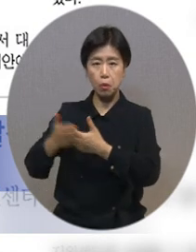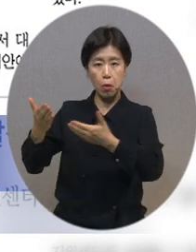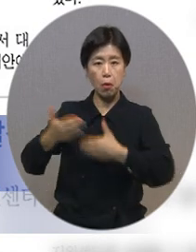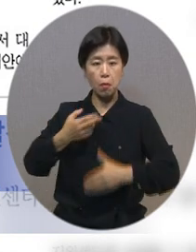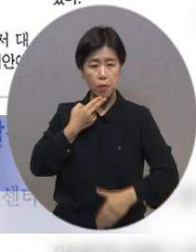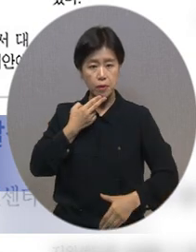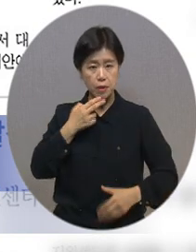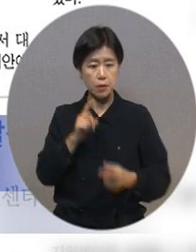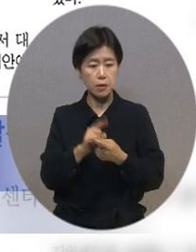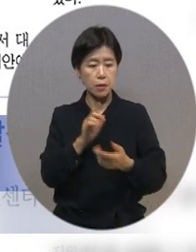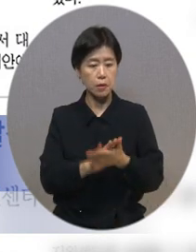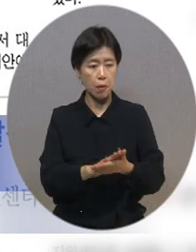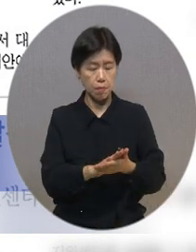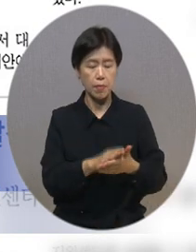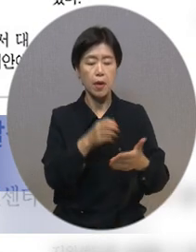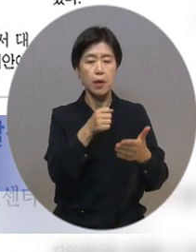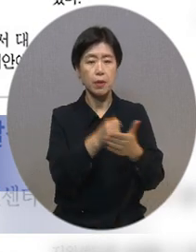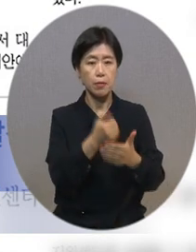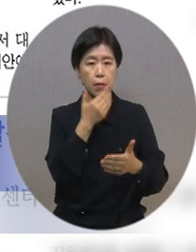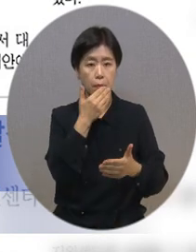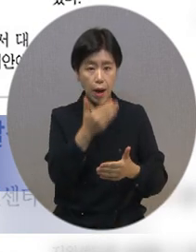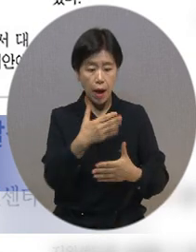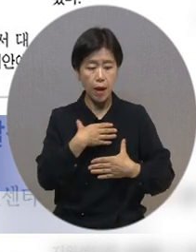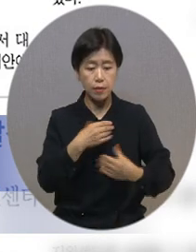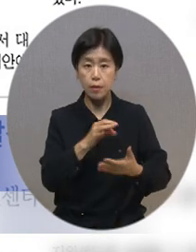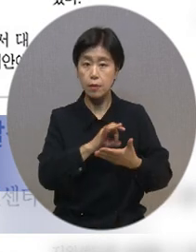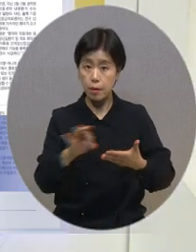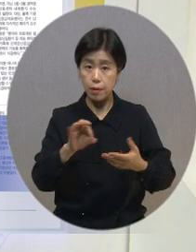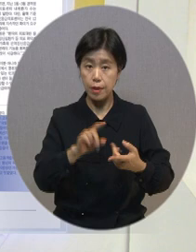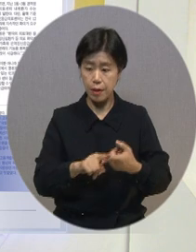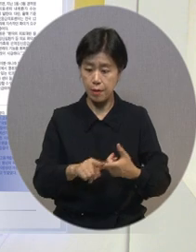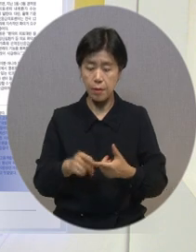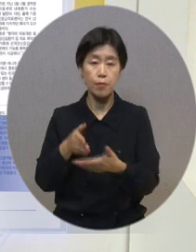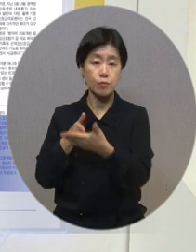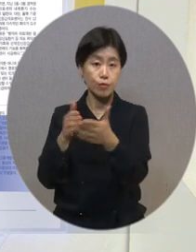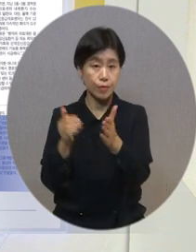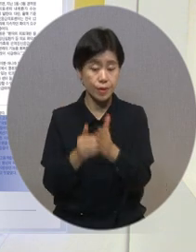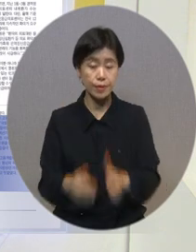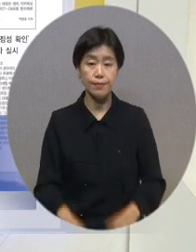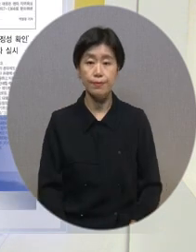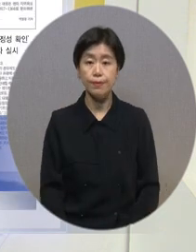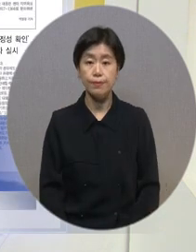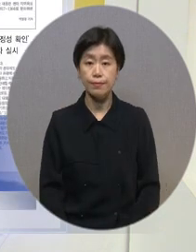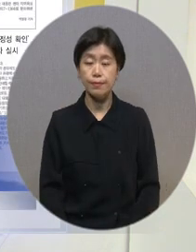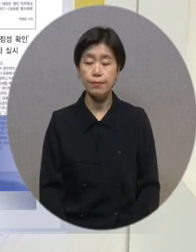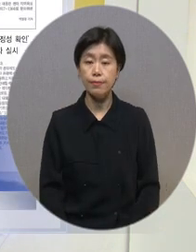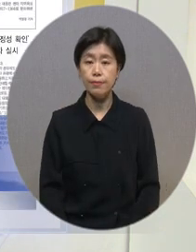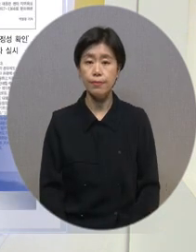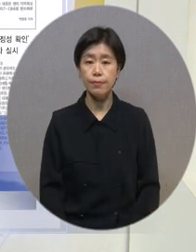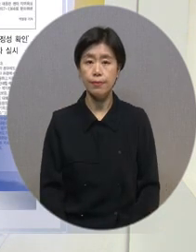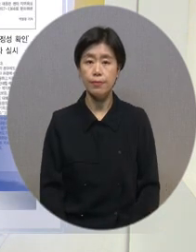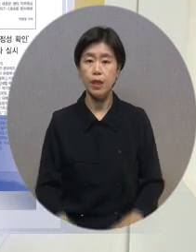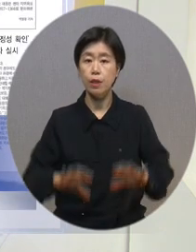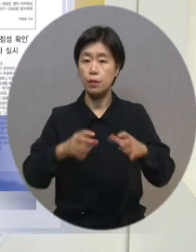구매 사용할 수 있도록 하는 내용을 담고 있습니다 계속해서 면입니다